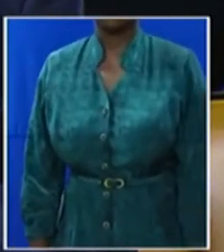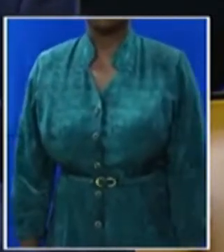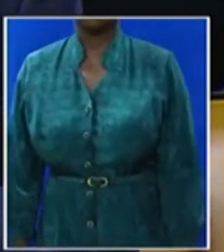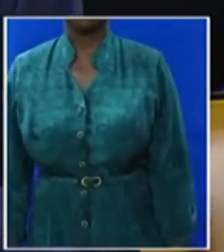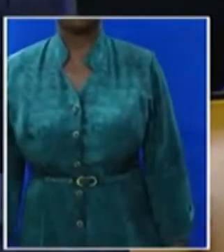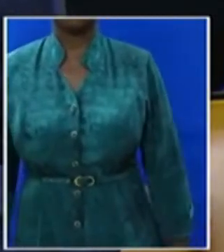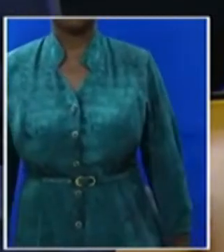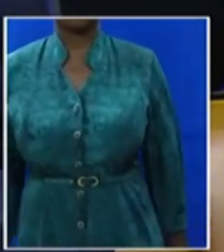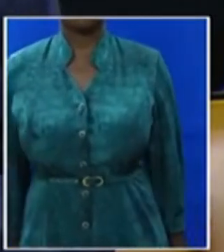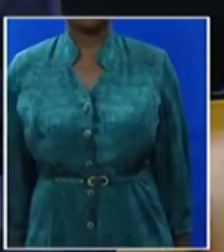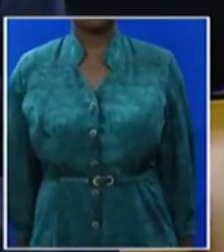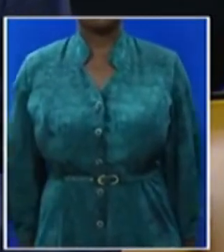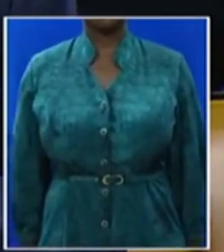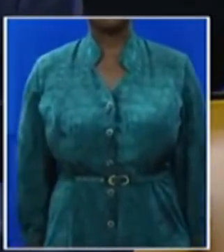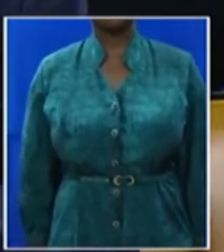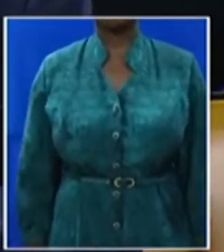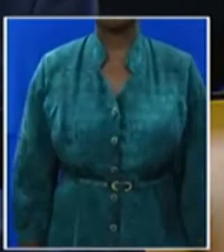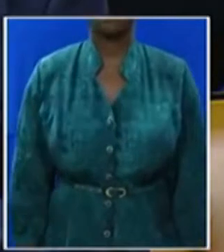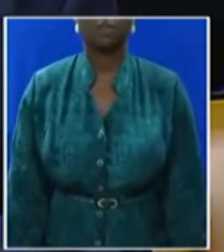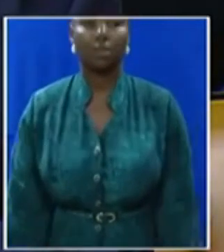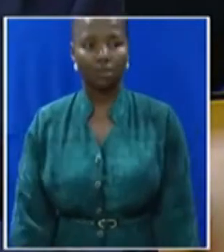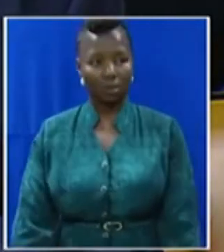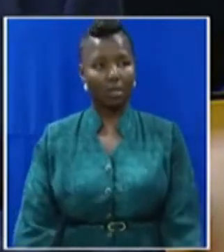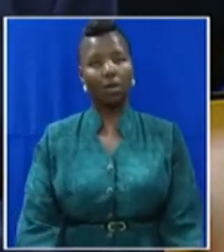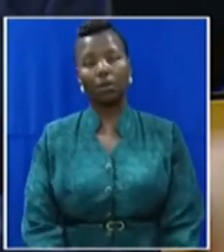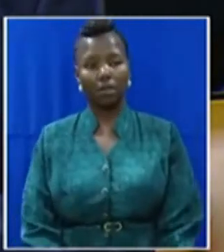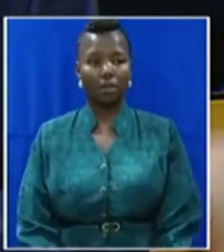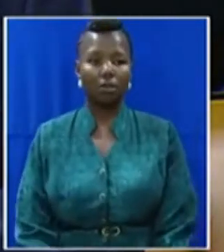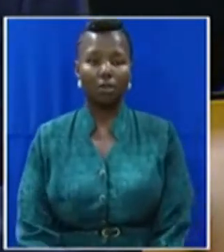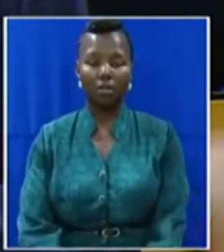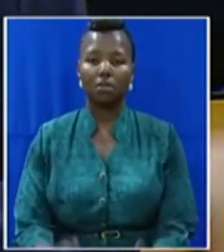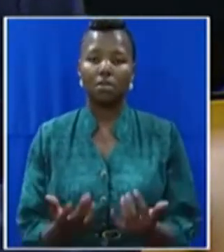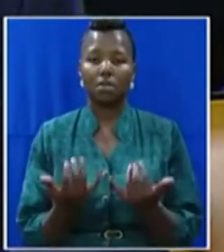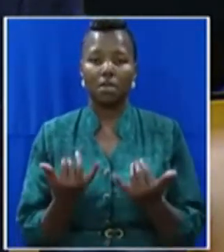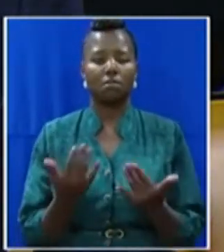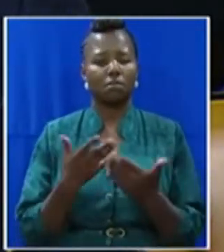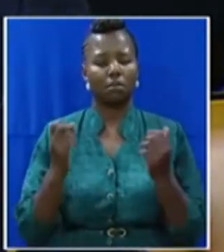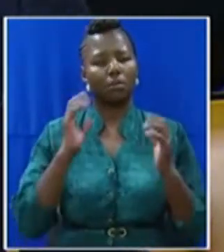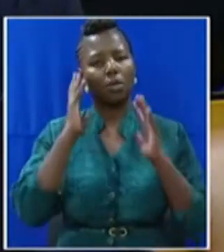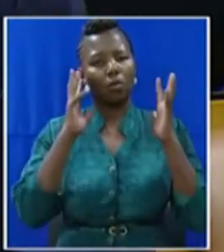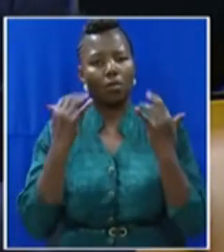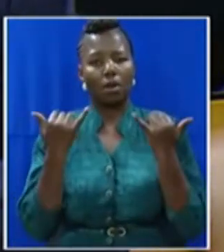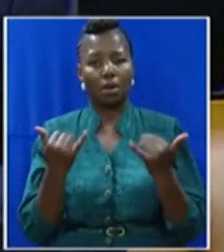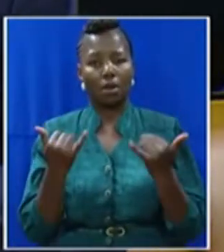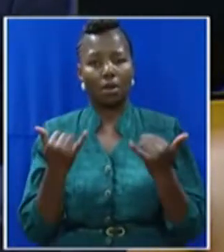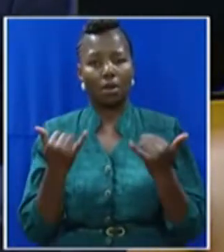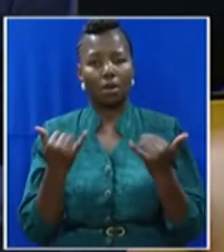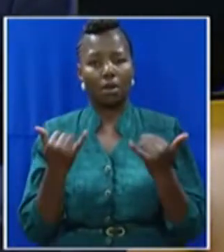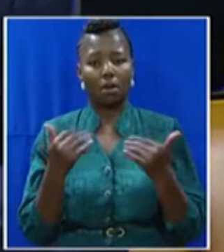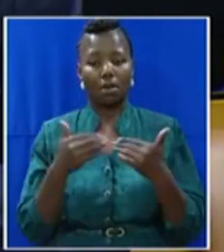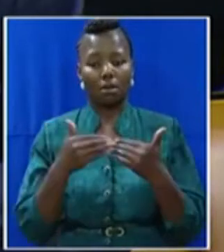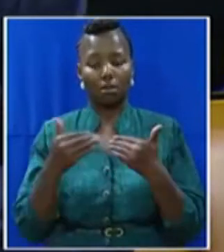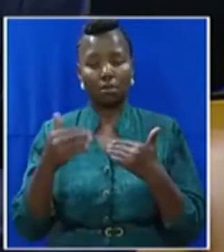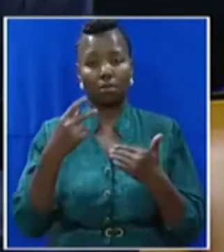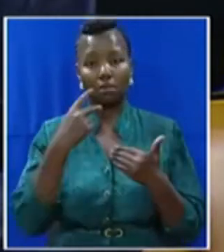noodzakelijke stap in die rechte richting. Die stilte hieroor het anderen daartoe gegee dat groot verwarring de afgelopen jaren ontstaan het oor hoe precies ernstig die